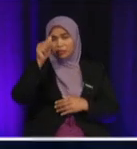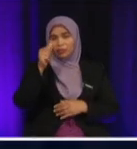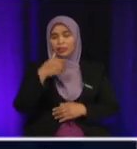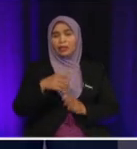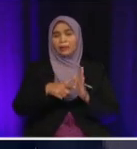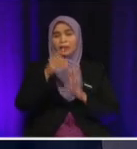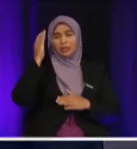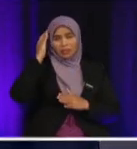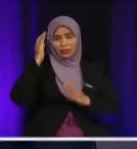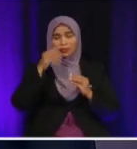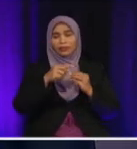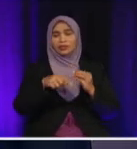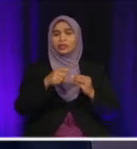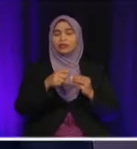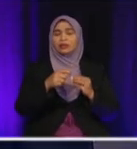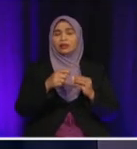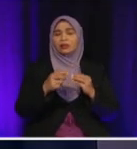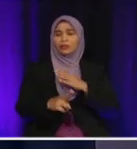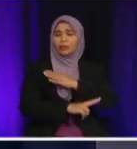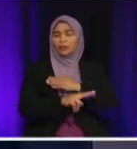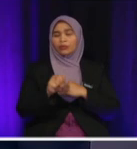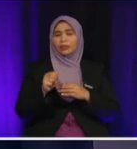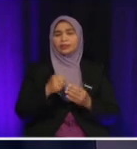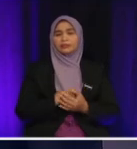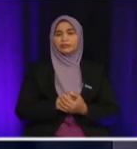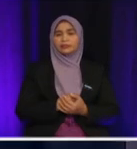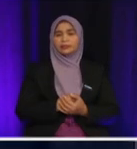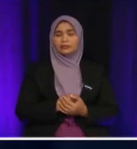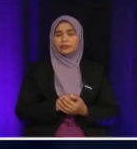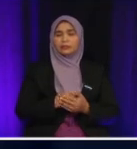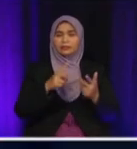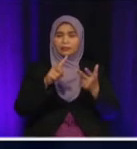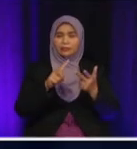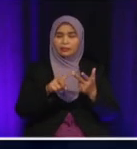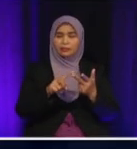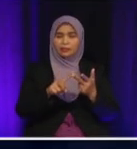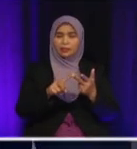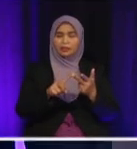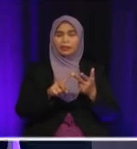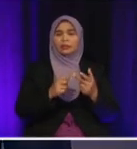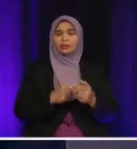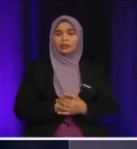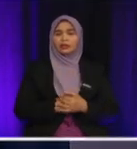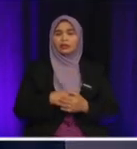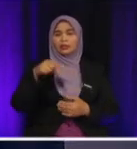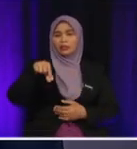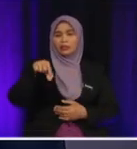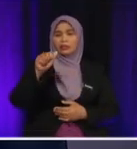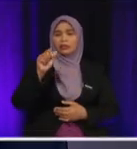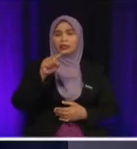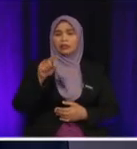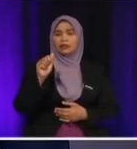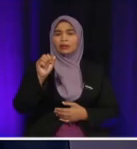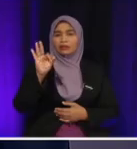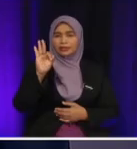tahu tentang hukuman yang selayaknya kepada umat manusia. Ya? Yang ketiga, yang ketiga iaitu qazaf. Murid-murid pernah